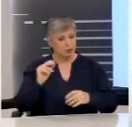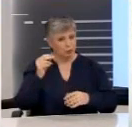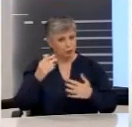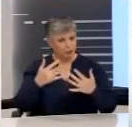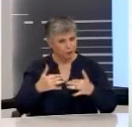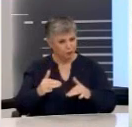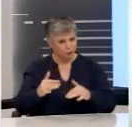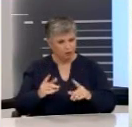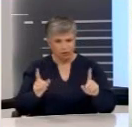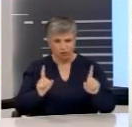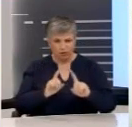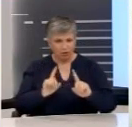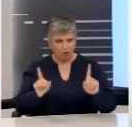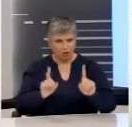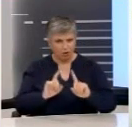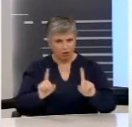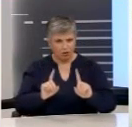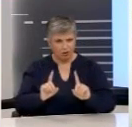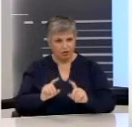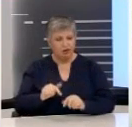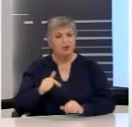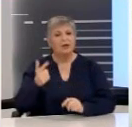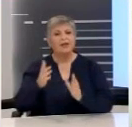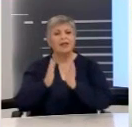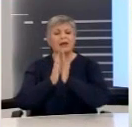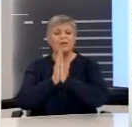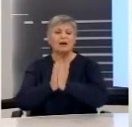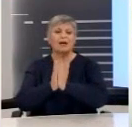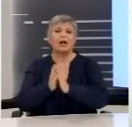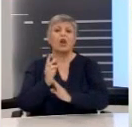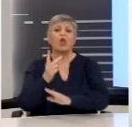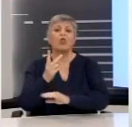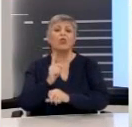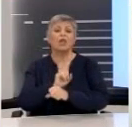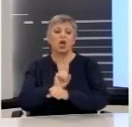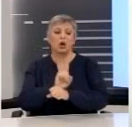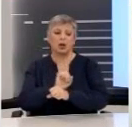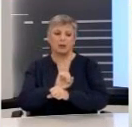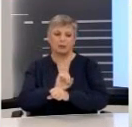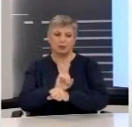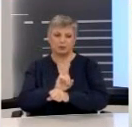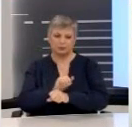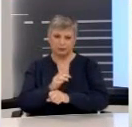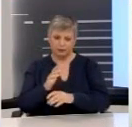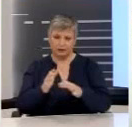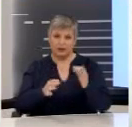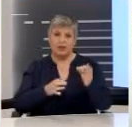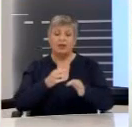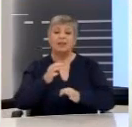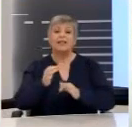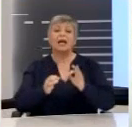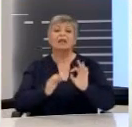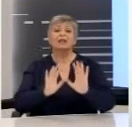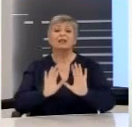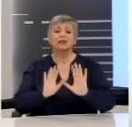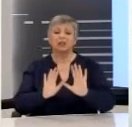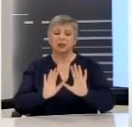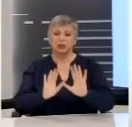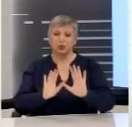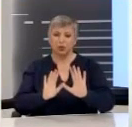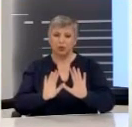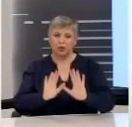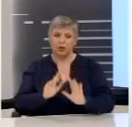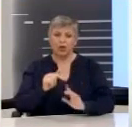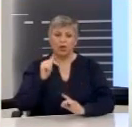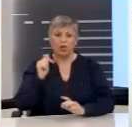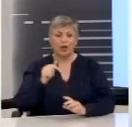Είστε στον κατάλογο των μιλητών. Μπορώ να έχω την ανοχή σας τουλάχιστον για 2 λεπτά. Μπορώ. Εγώ να σας εξηγήσω πρώτα. Όχι, όχι, μπορεί να έχετε για να μην υπάρξει